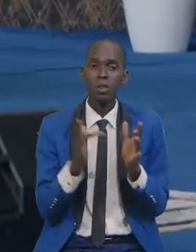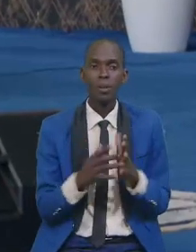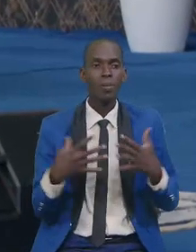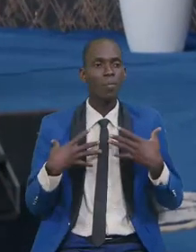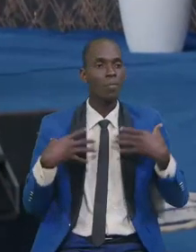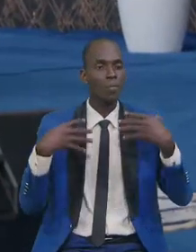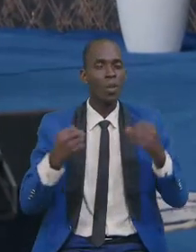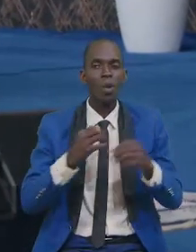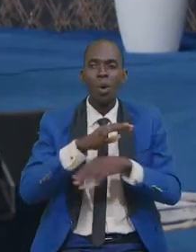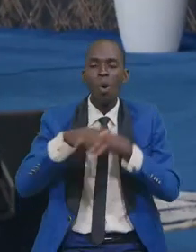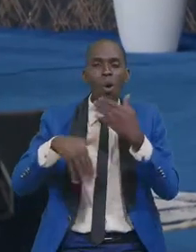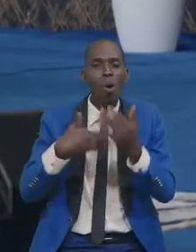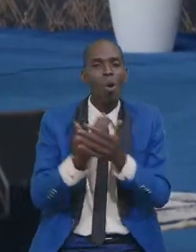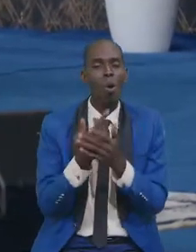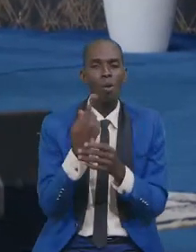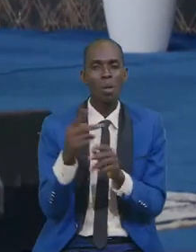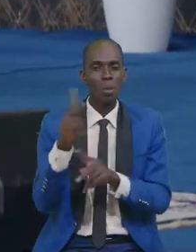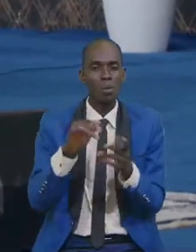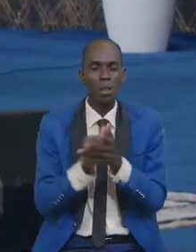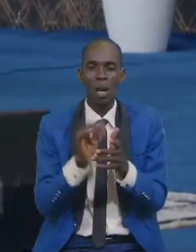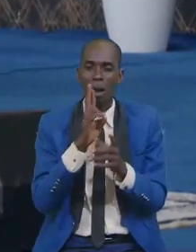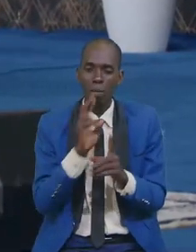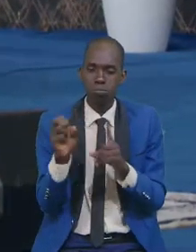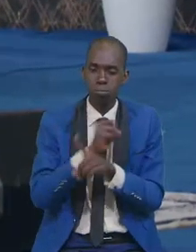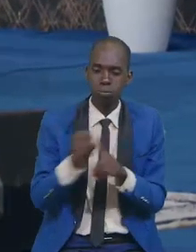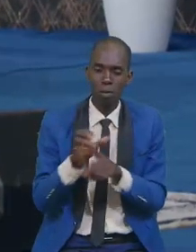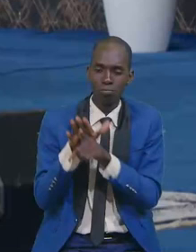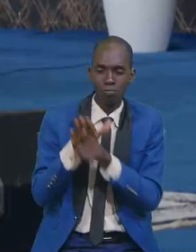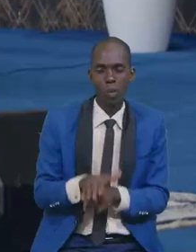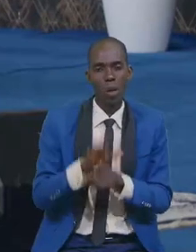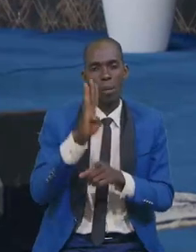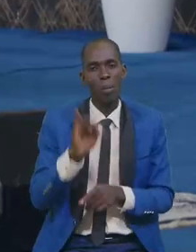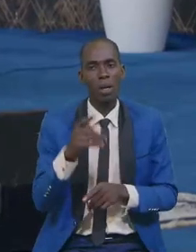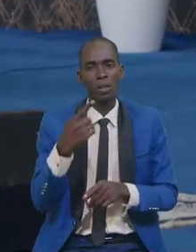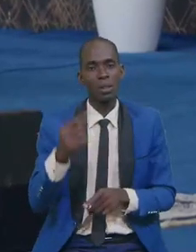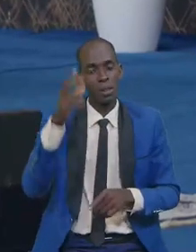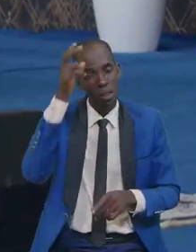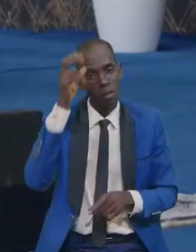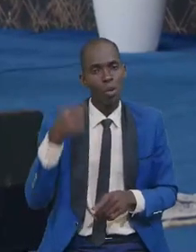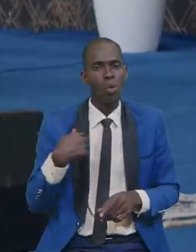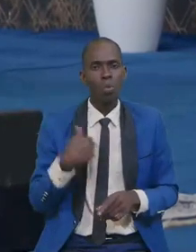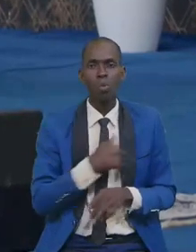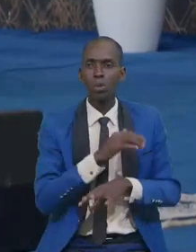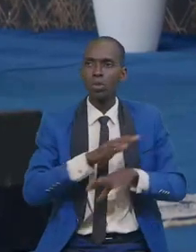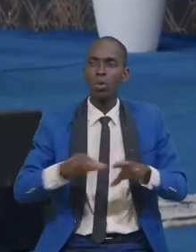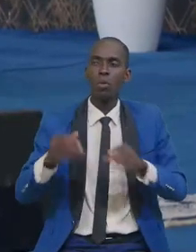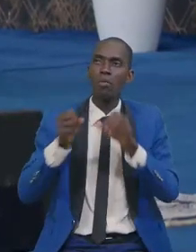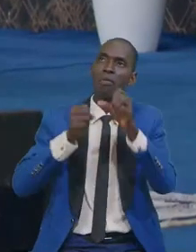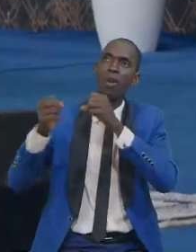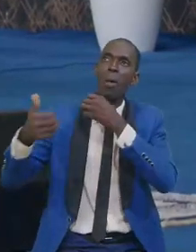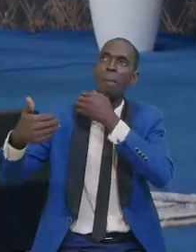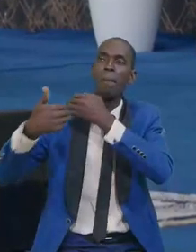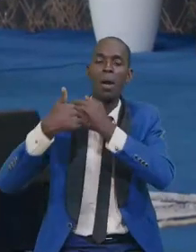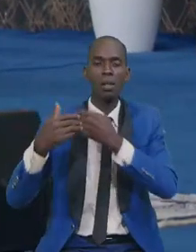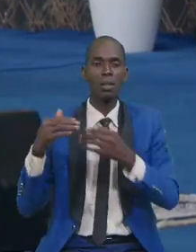guérit tout ce qui était sous l'oppression du diable. Tu ne te venges pas de Dieu,